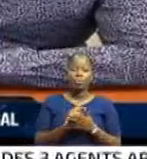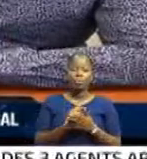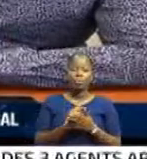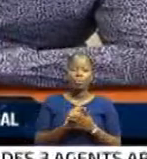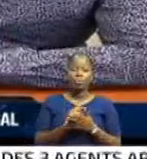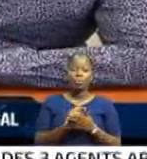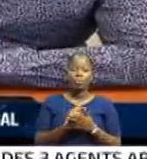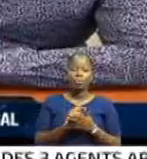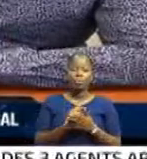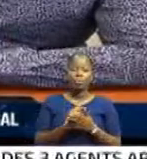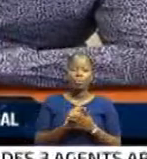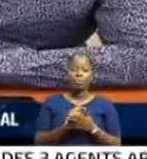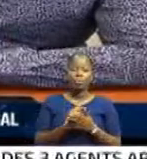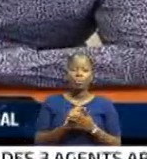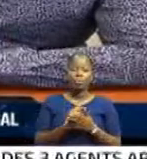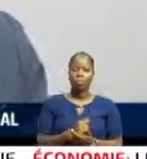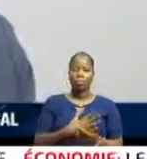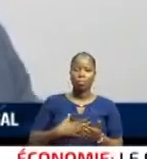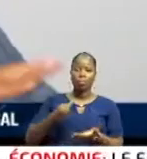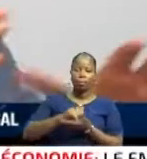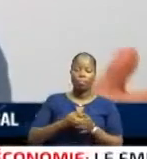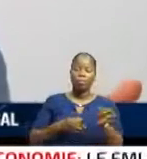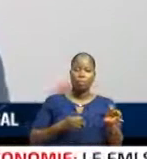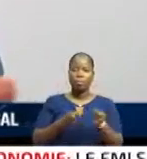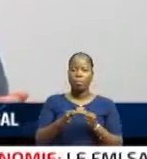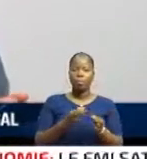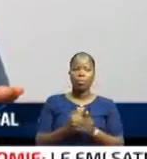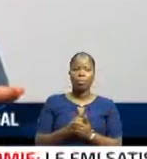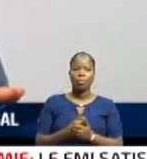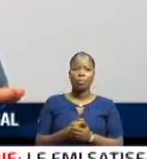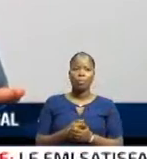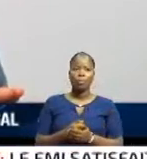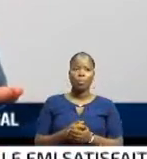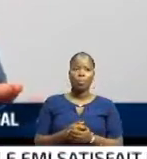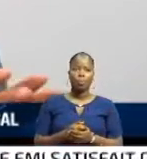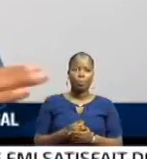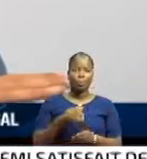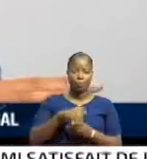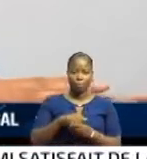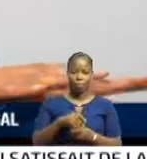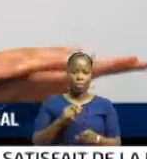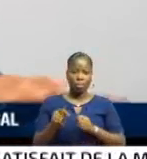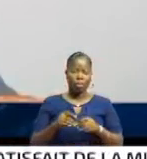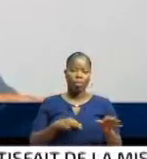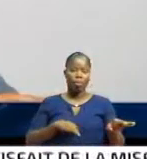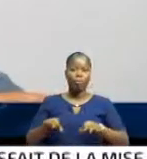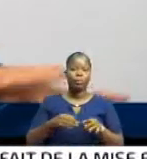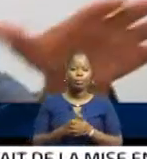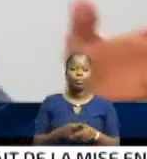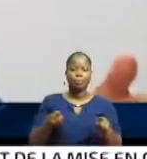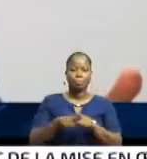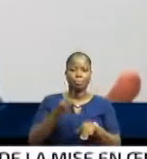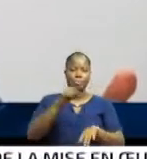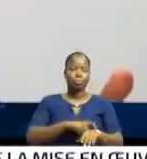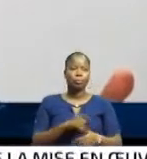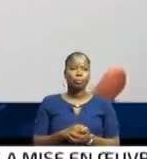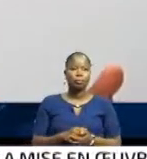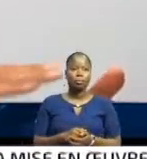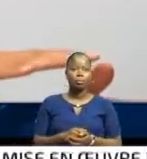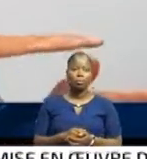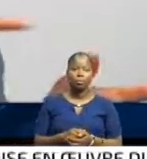déterminé à préserver et ça explique un peu les actions pour le gouvernement est en train de faire pour pouvoir en même temps financer le